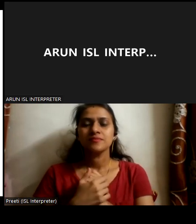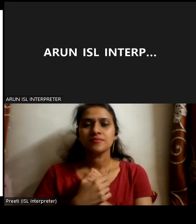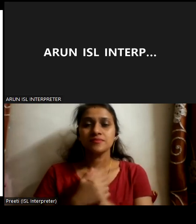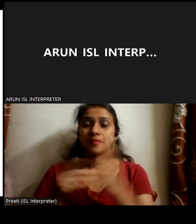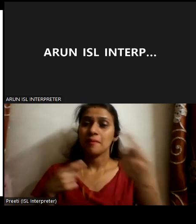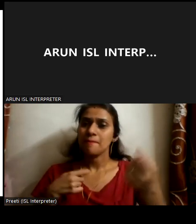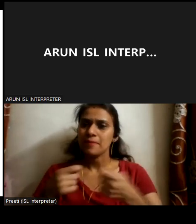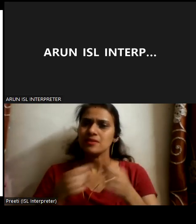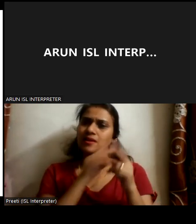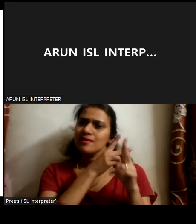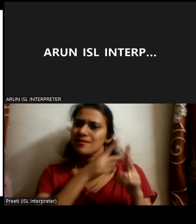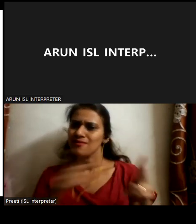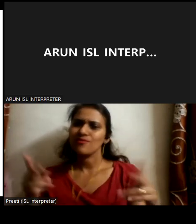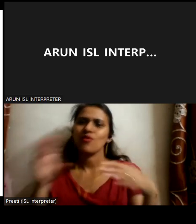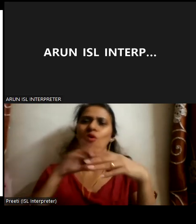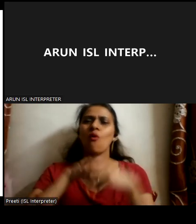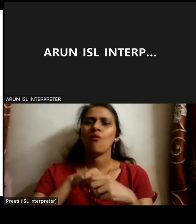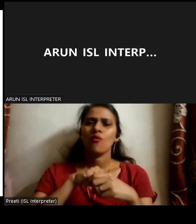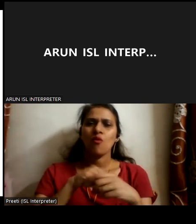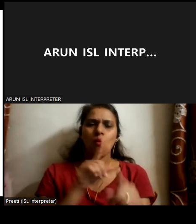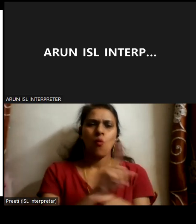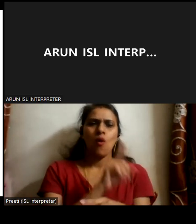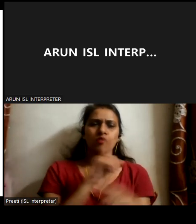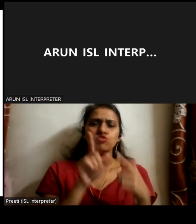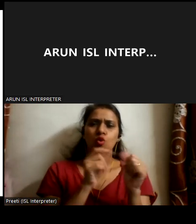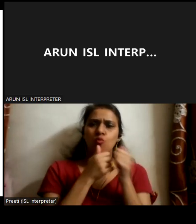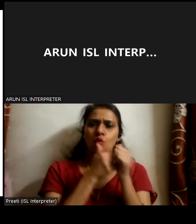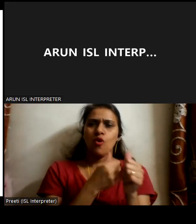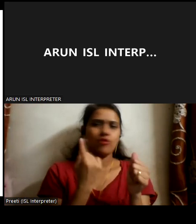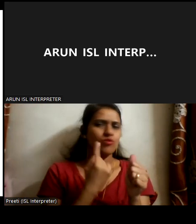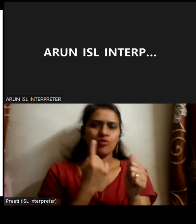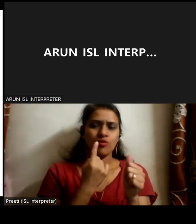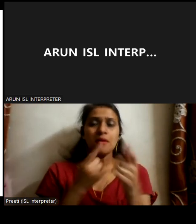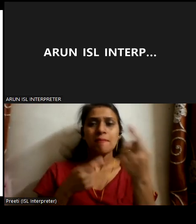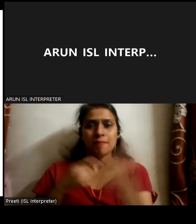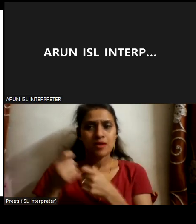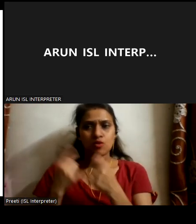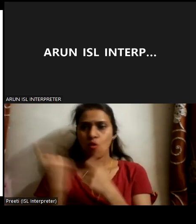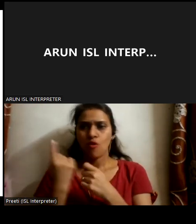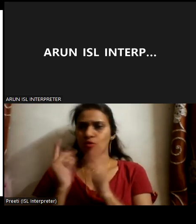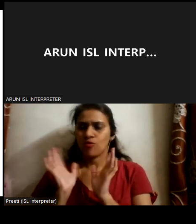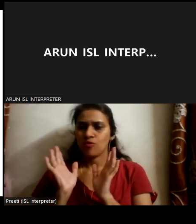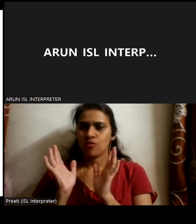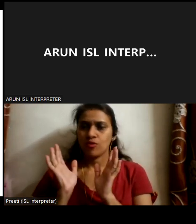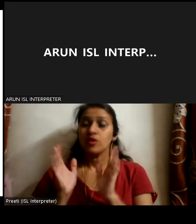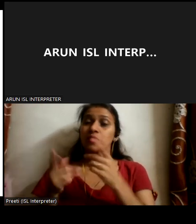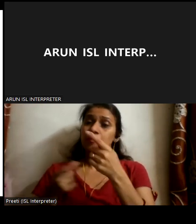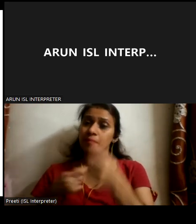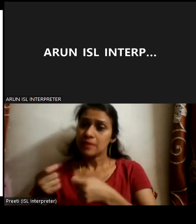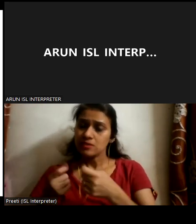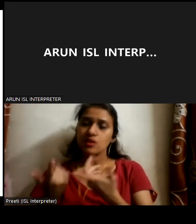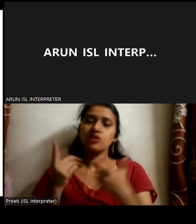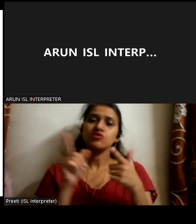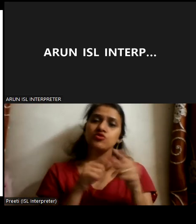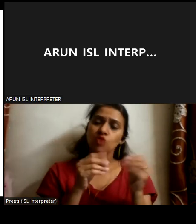एंटरप्राइज, सभी चीजें आएंगी. इसके अलावा और भी चीजें आएंगी. वो और चीजें क्या हैं वो धीरे धीरे हम समझते हैं.